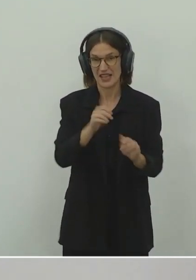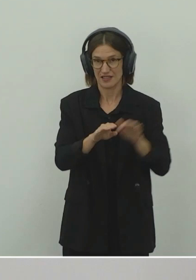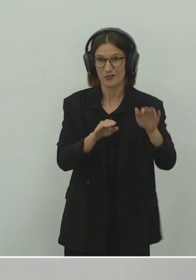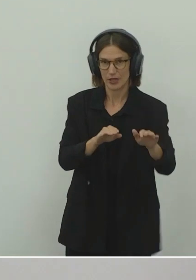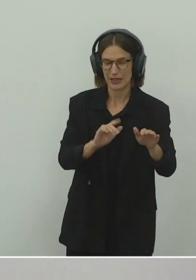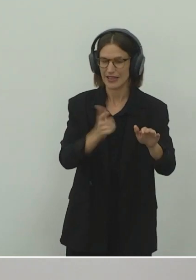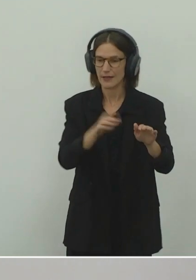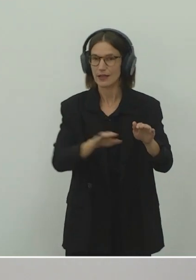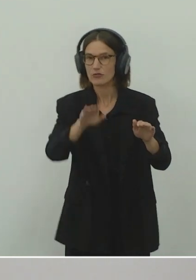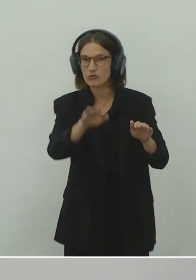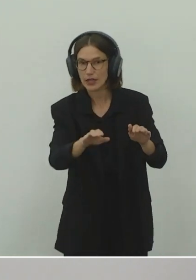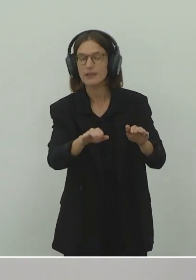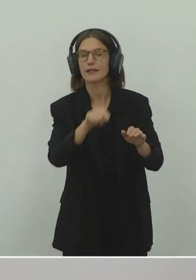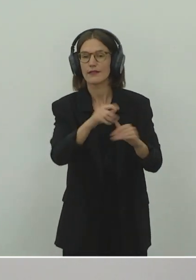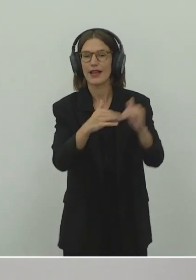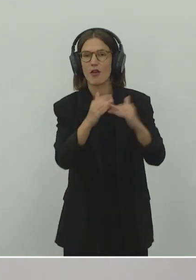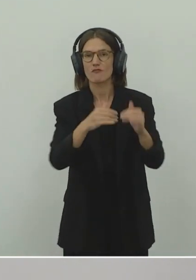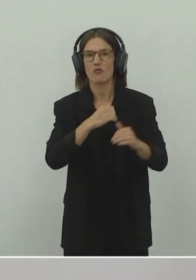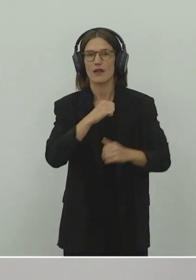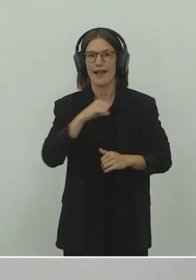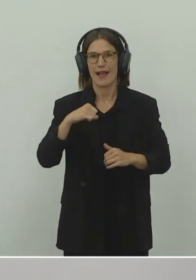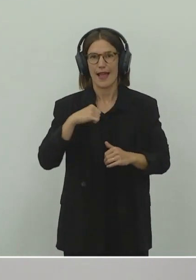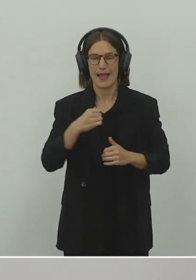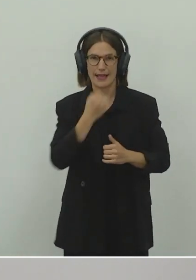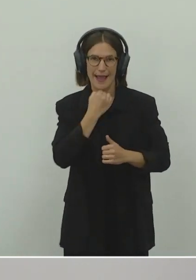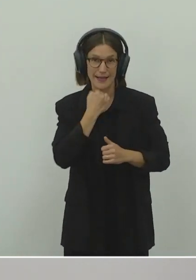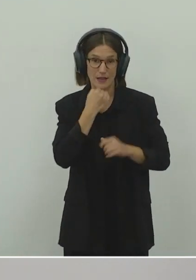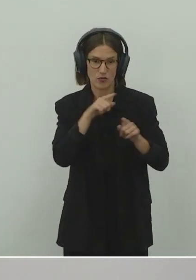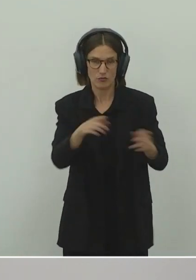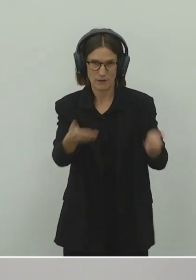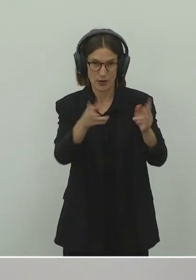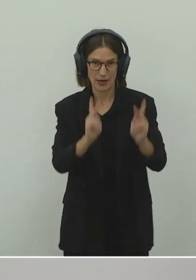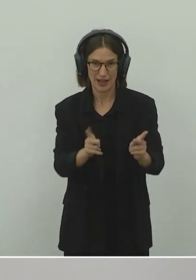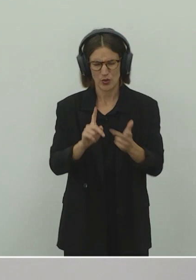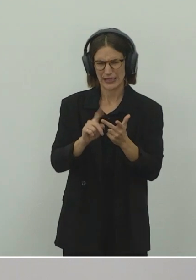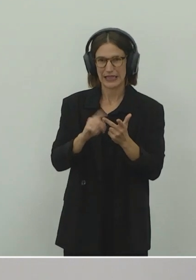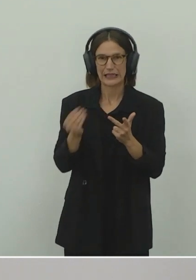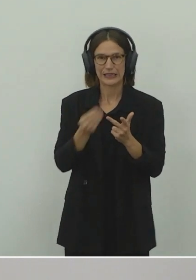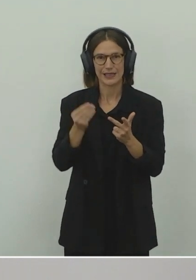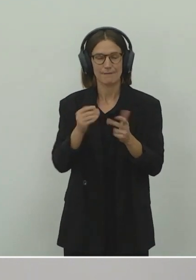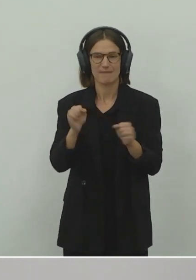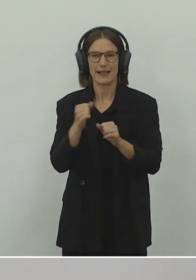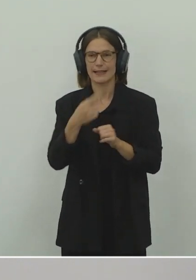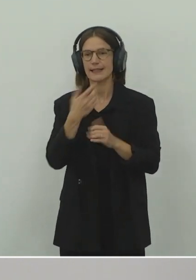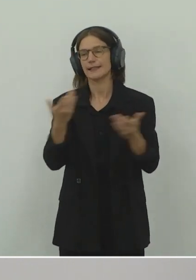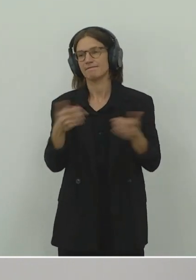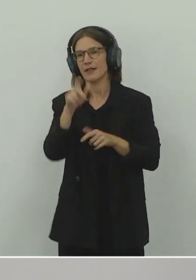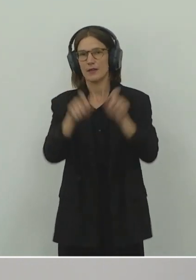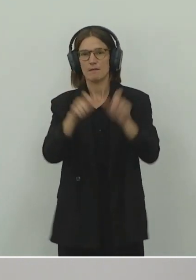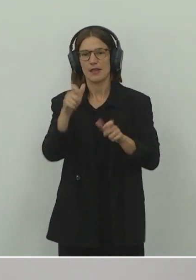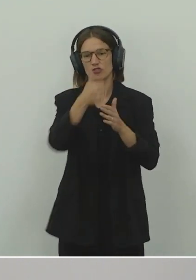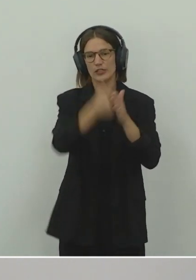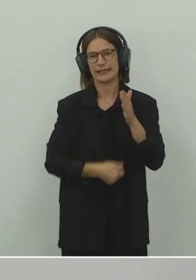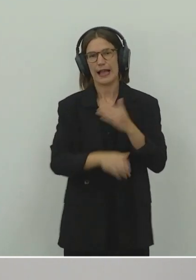von Eigentum fördern. Und drittens, die Lösung kann nicht sein, dass man die Standards für die Menschen, die dann in diesen Wohnungen